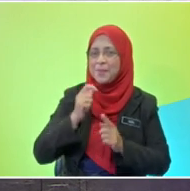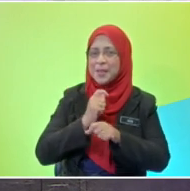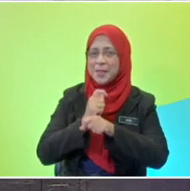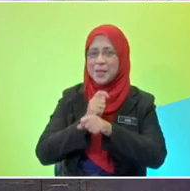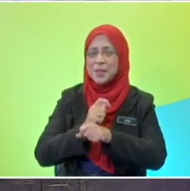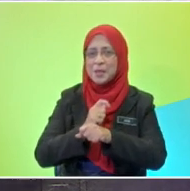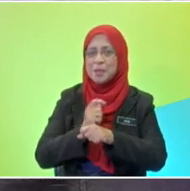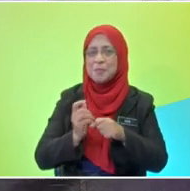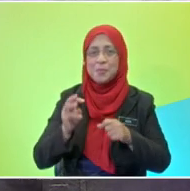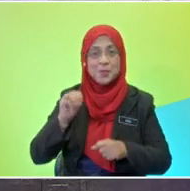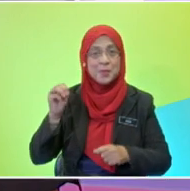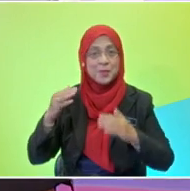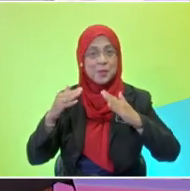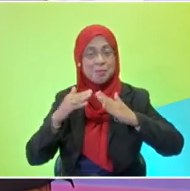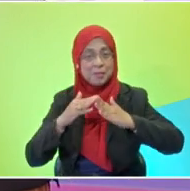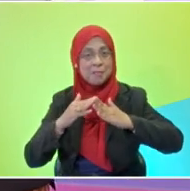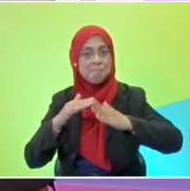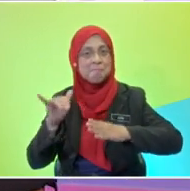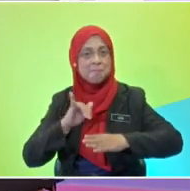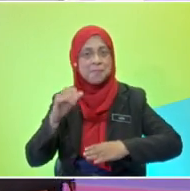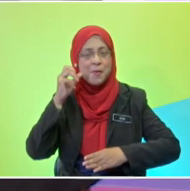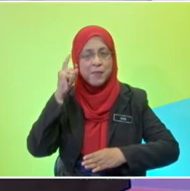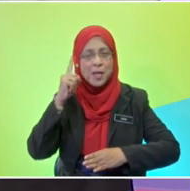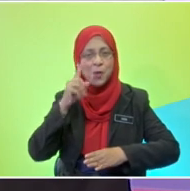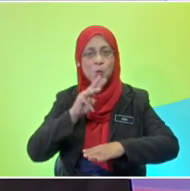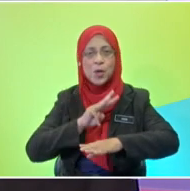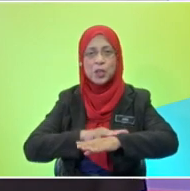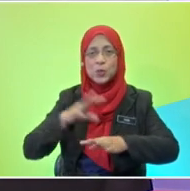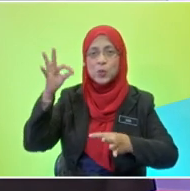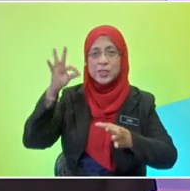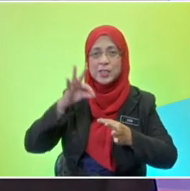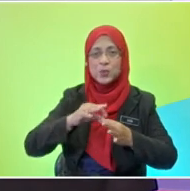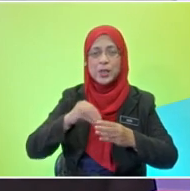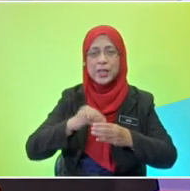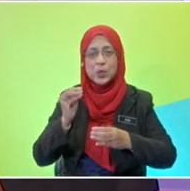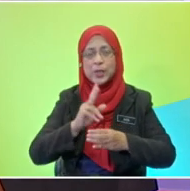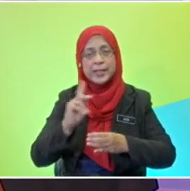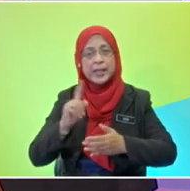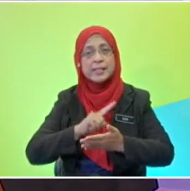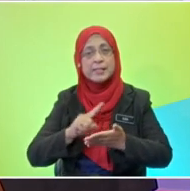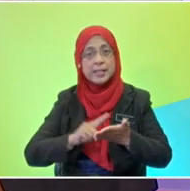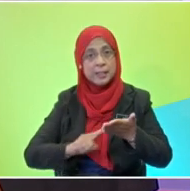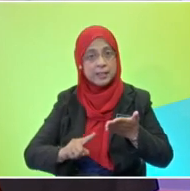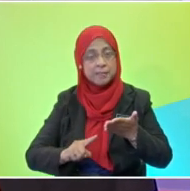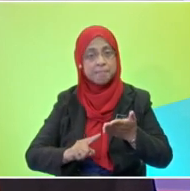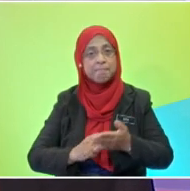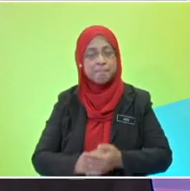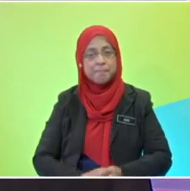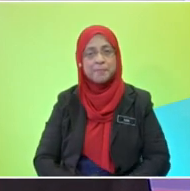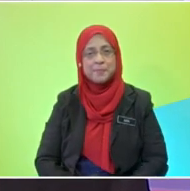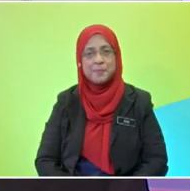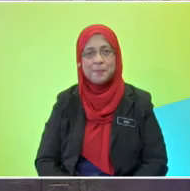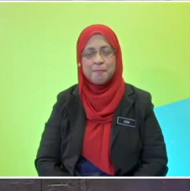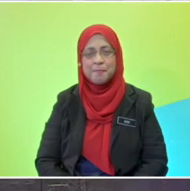yang ada di luar sana udah paham tentang waktu mengeluarkan zakat jadi Ustaz